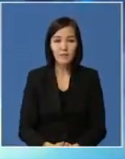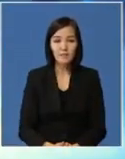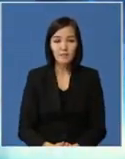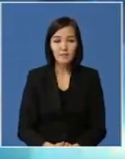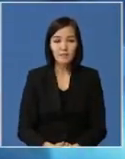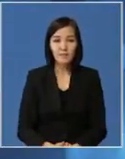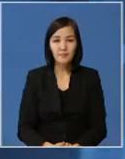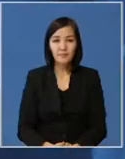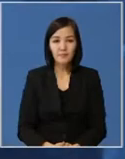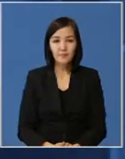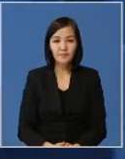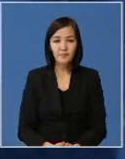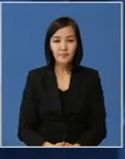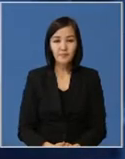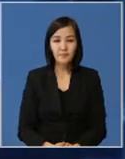телеарнасы.